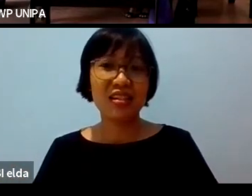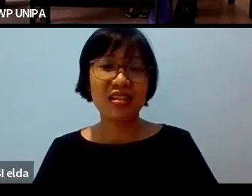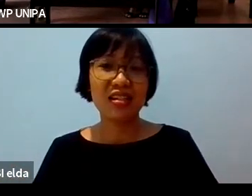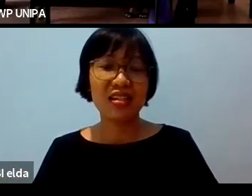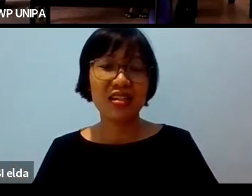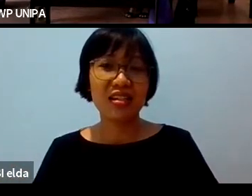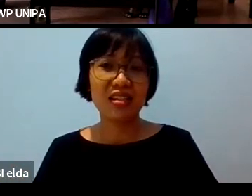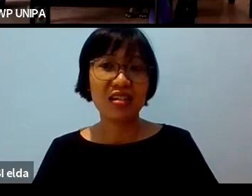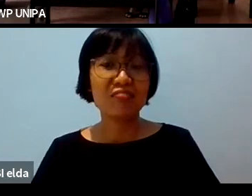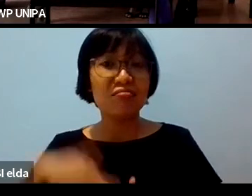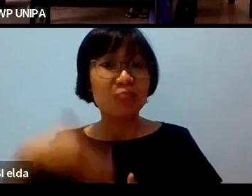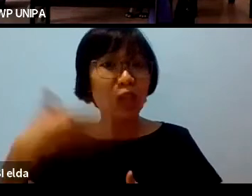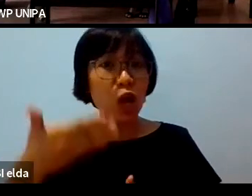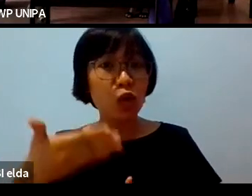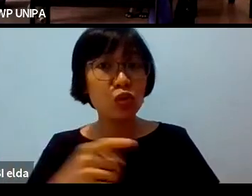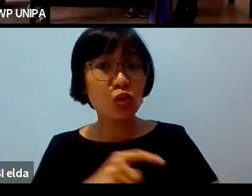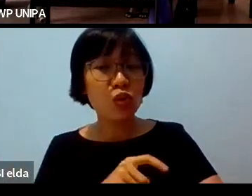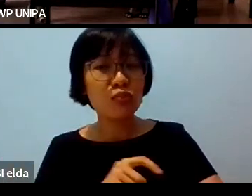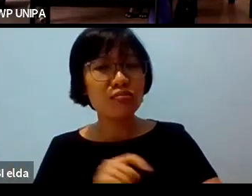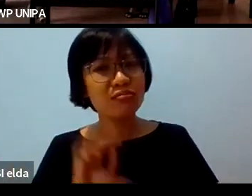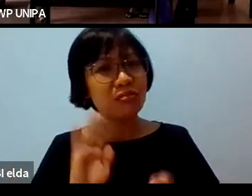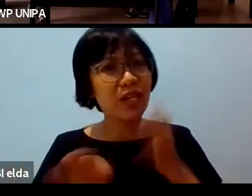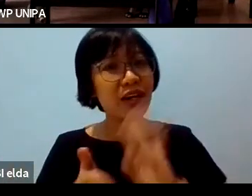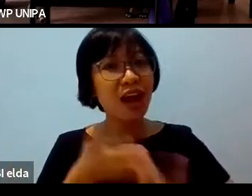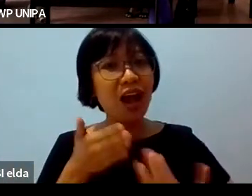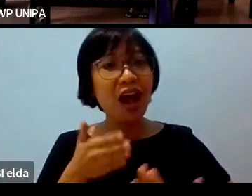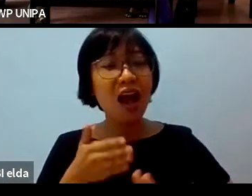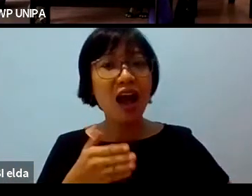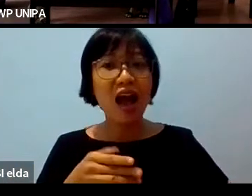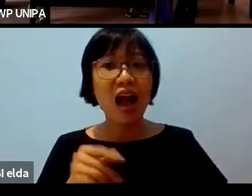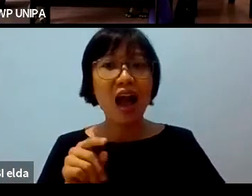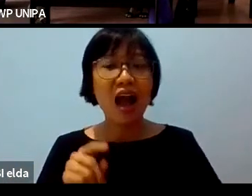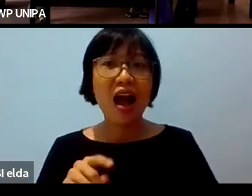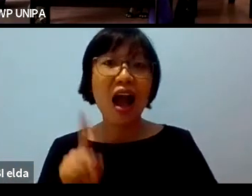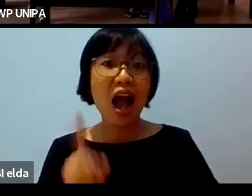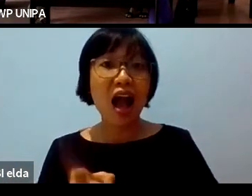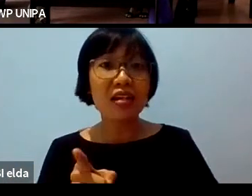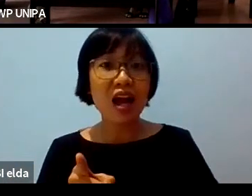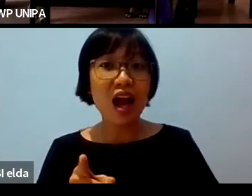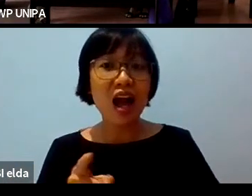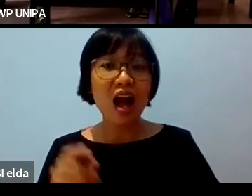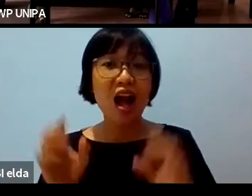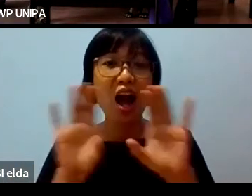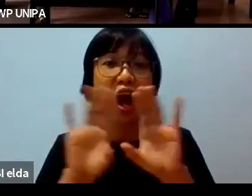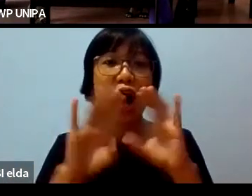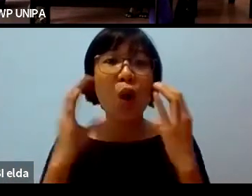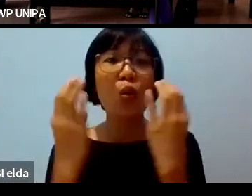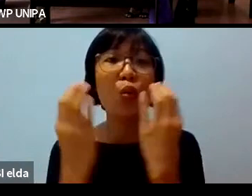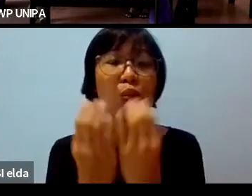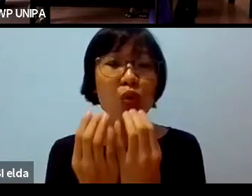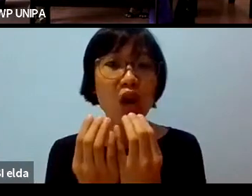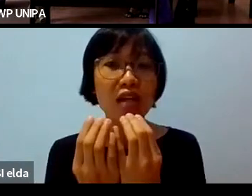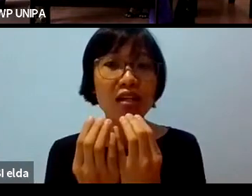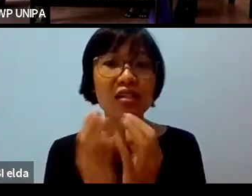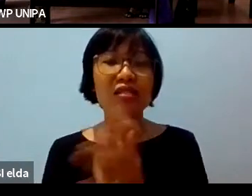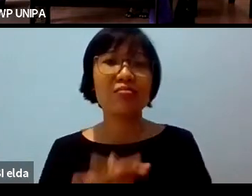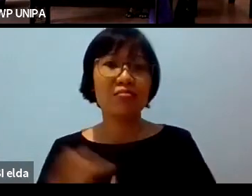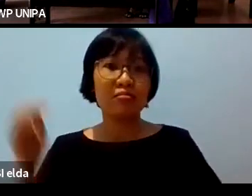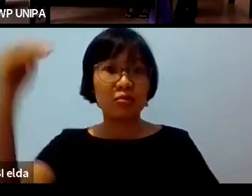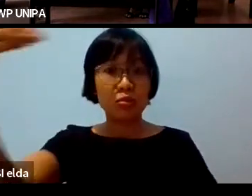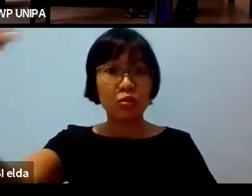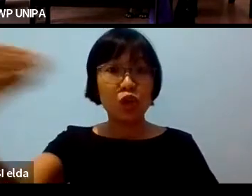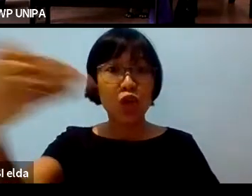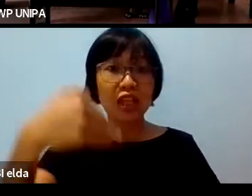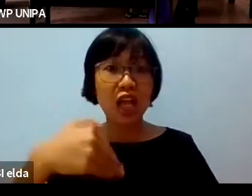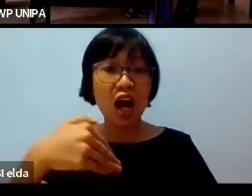ketika pernah juga ada dari salah satu ormas ya, HTI gitu, datang apa ke kantor kami dengan